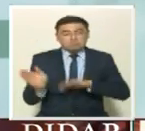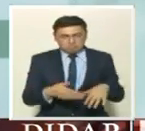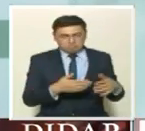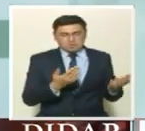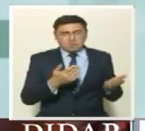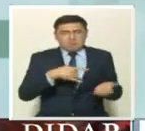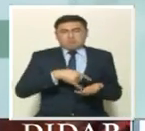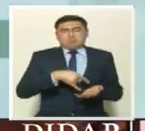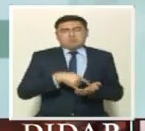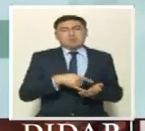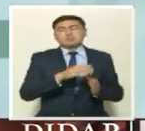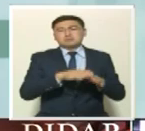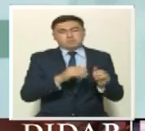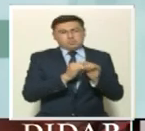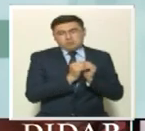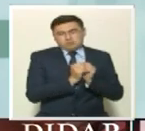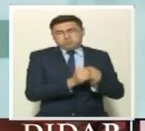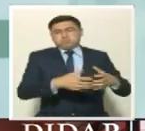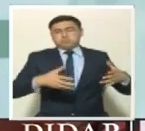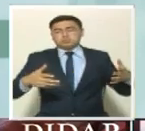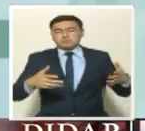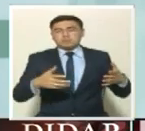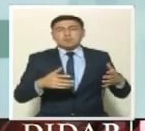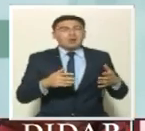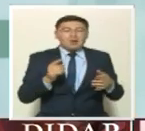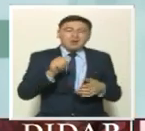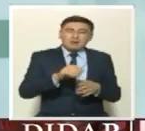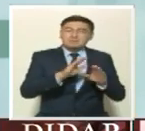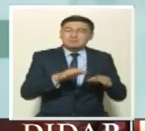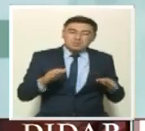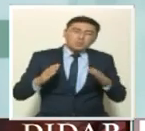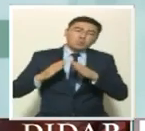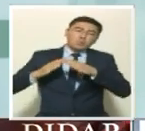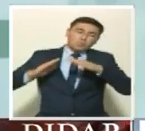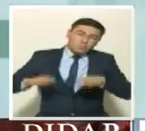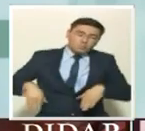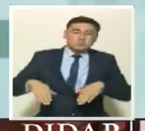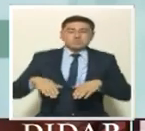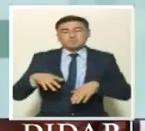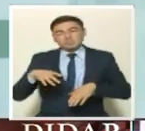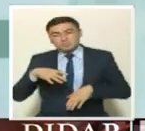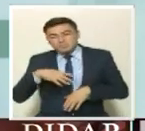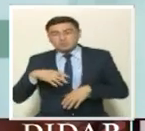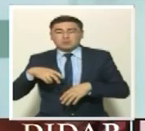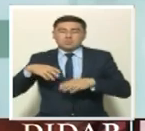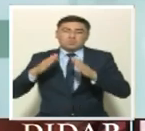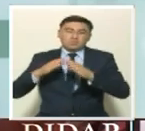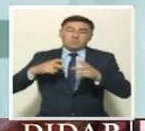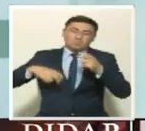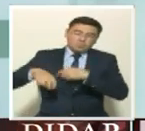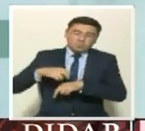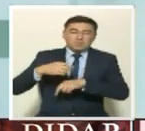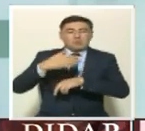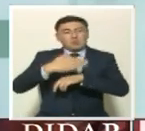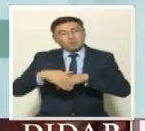кейін семіздікке шалдыққан балалар саны күрт өсті. Бұған карантин кезінде балалардың үйде уақыт өткізу әсер еткен. Яғни олар күнделікті далада ойнаған